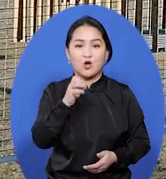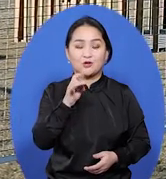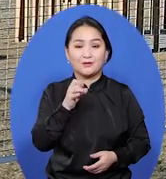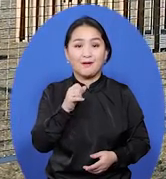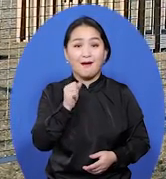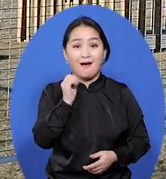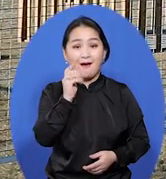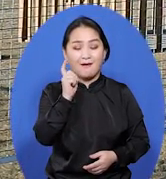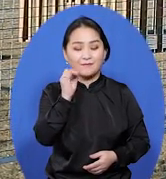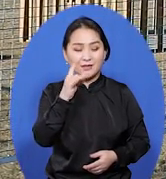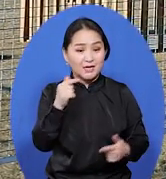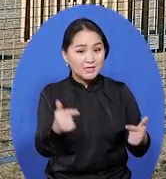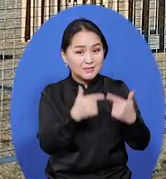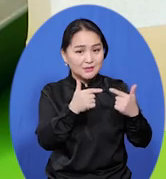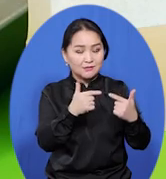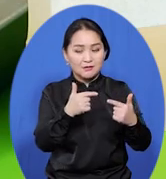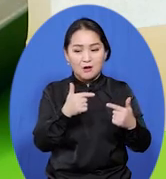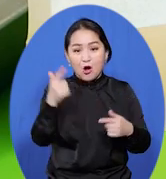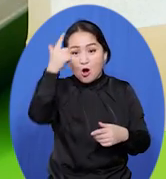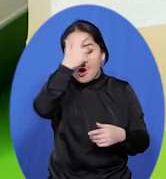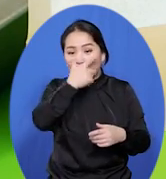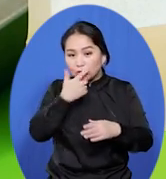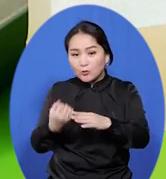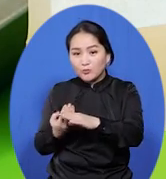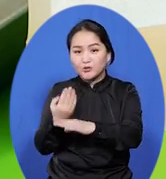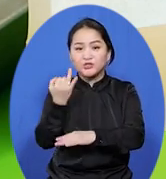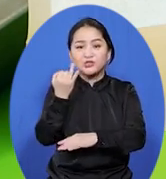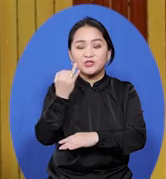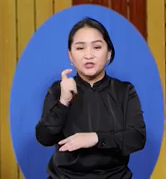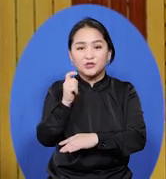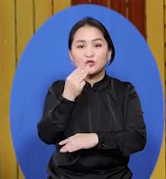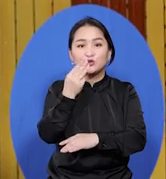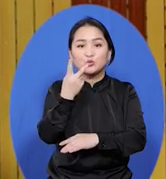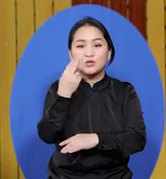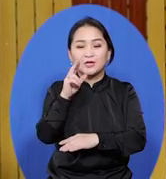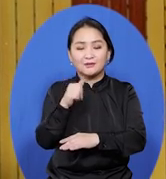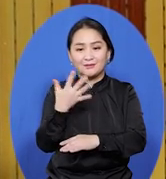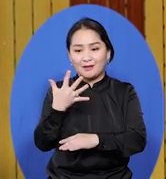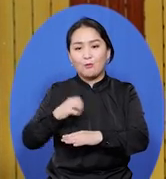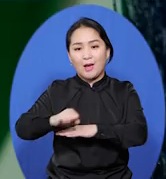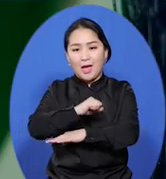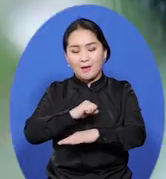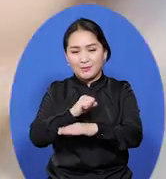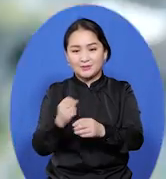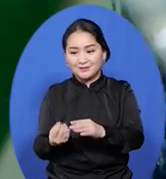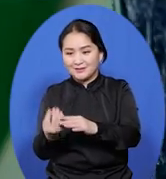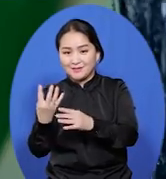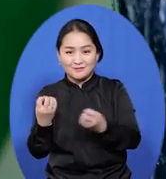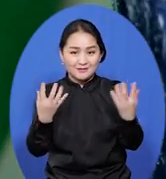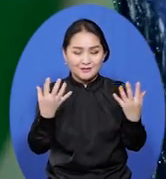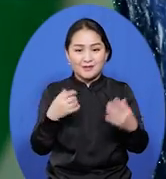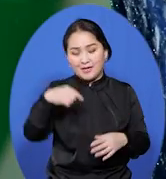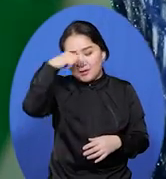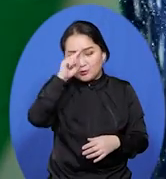Хорт хавдрын эсрэг үйлчилгээтэй нэн ховр ургамал болох их шүүдэргэнийг 5 аймагт тархуулан тарьмилжуулж, эрүүл мэндийн